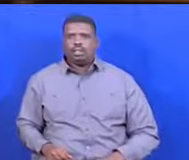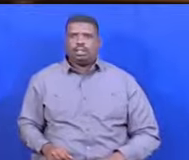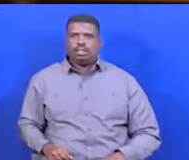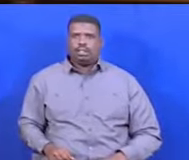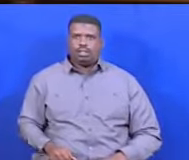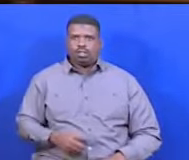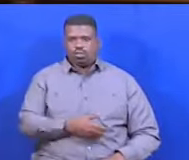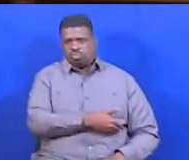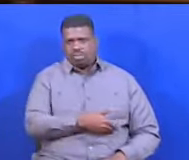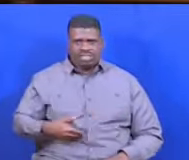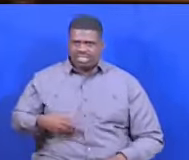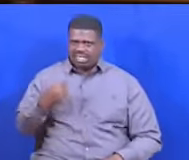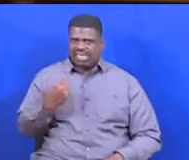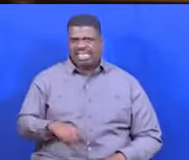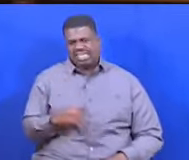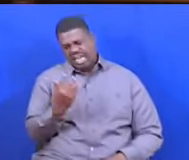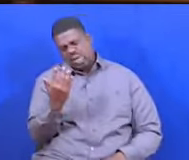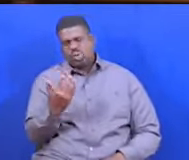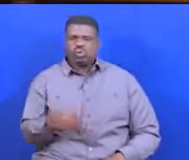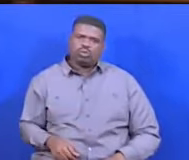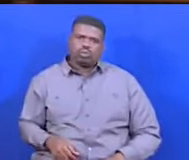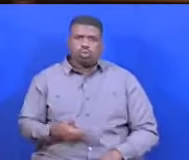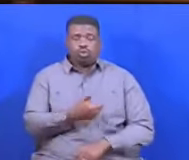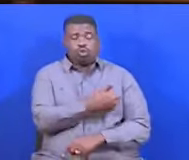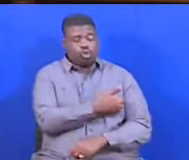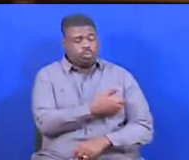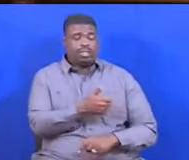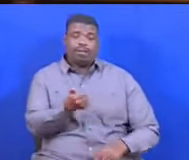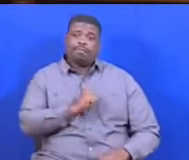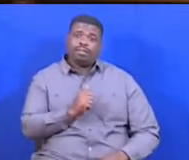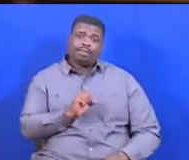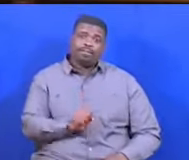ni operation nafikiri 500. Ukienda hospitali binafsi